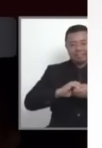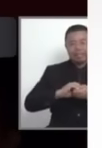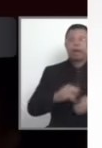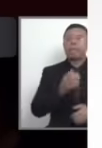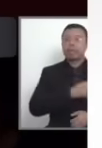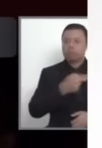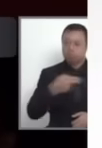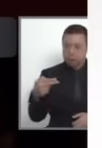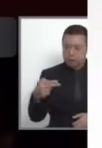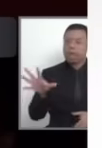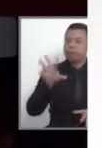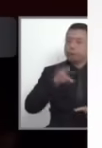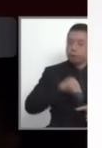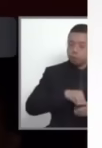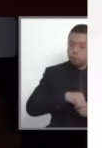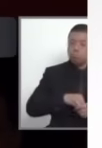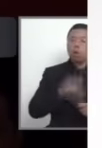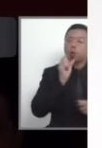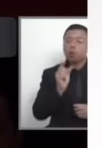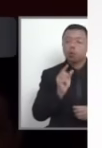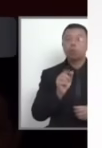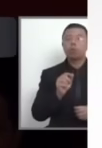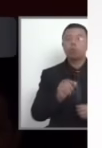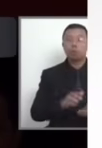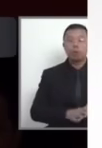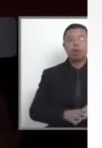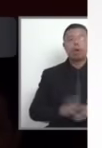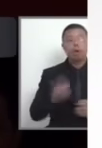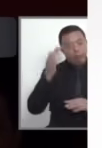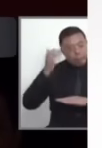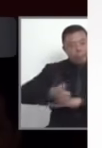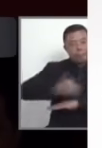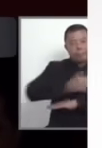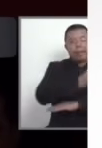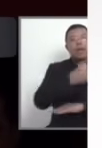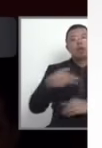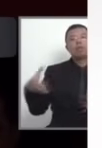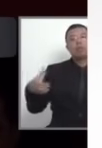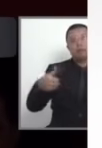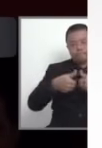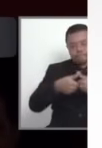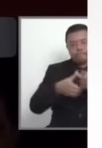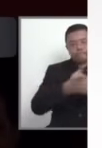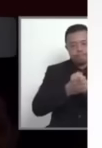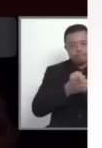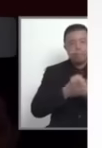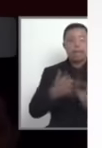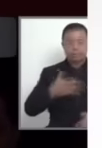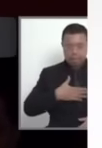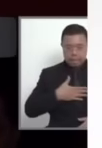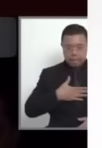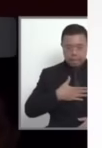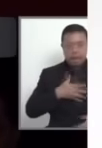yang bisa kita simak dalam sosial media, sentimen-sentimen negatif ke Pak Prabowo, ke Mas Prabowo, ke Gibran misalnya,